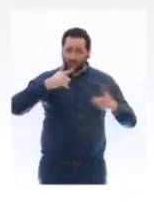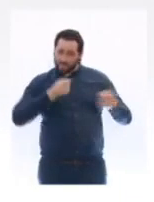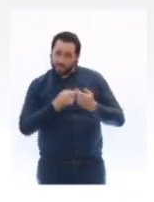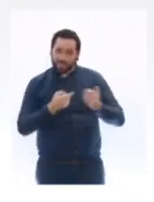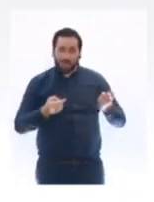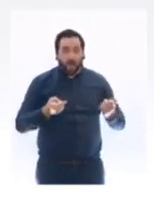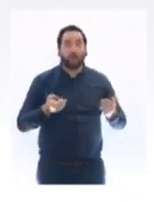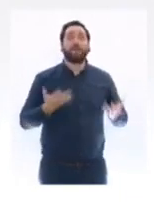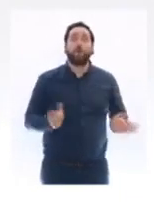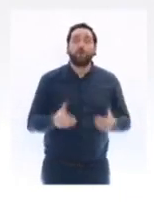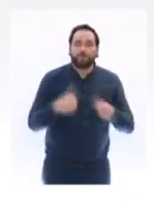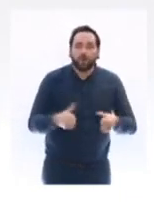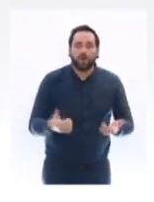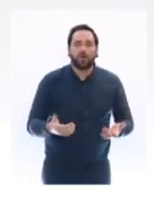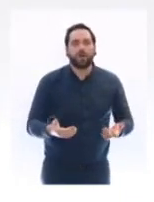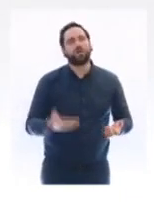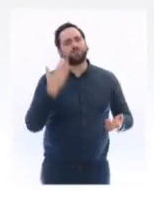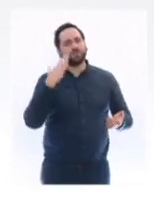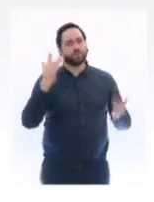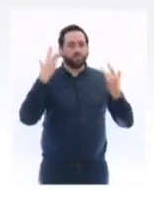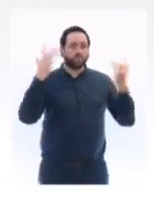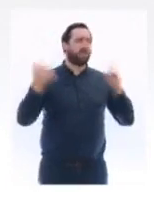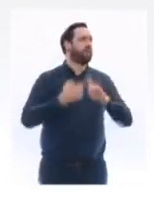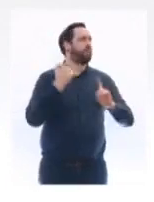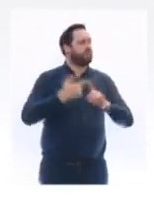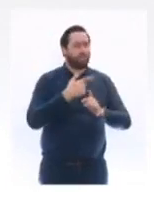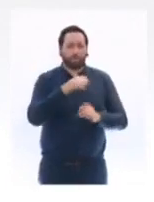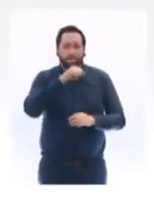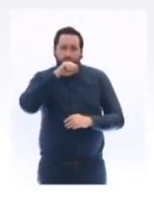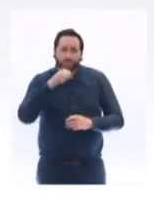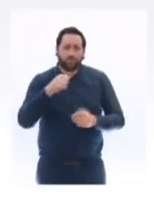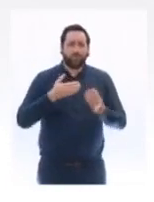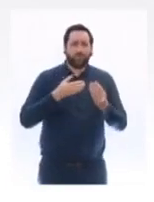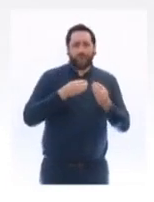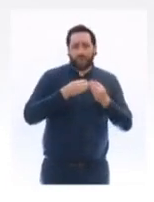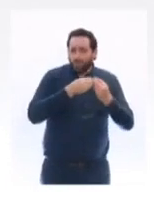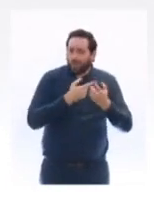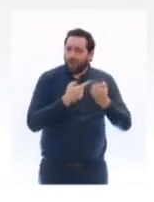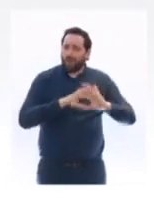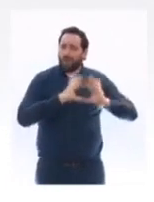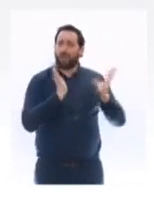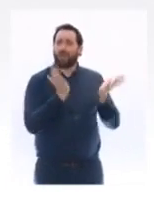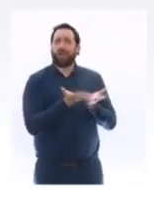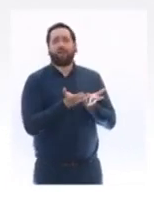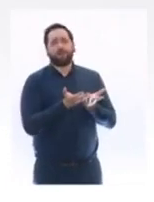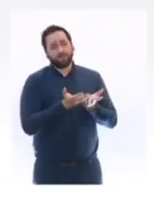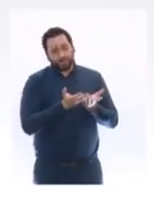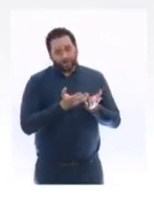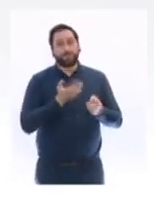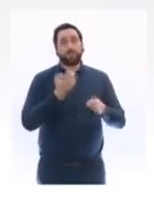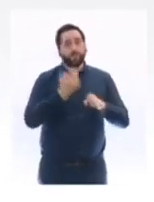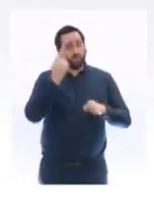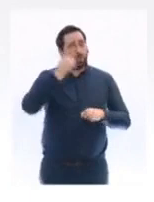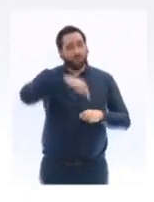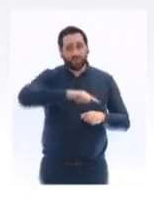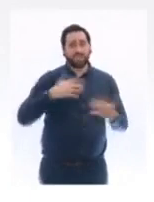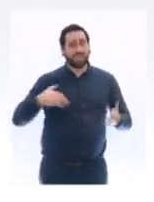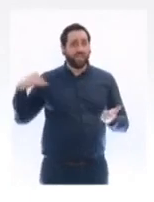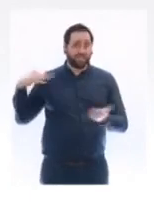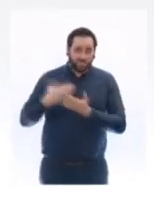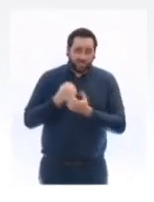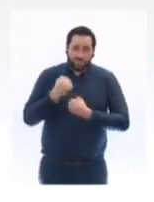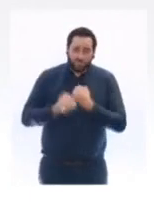à l'accompagner autant que de besoin. Il est essentiel de rappeler que les mesures transversales qui viennent d'être